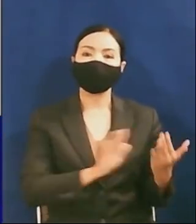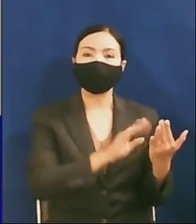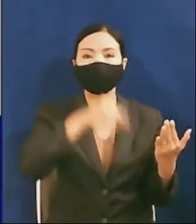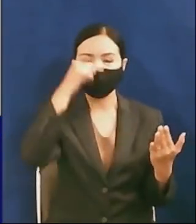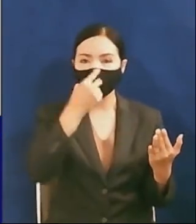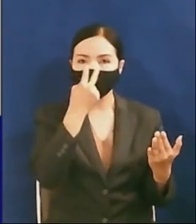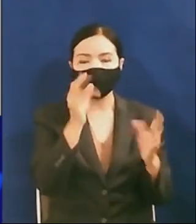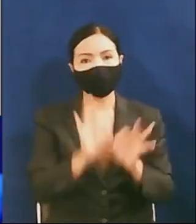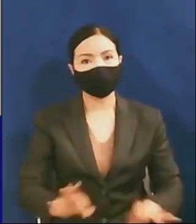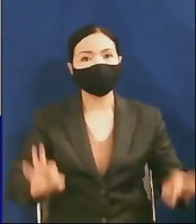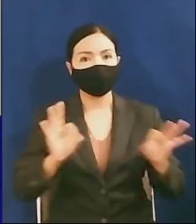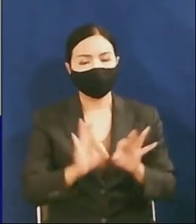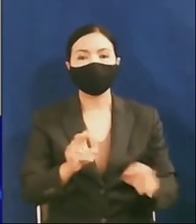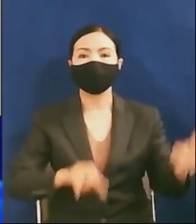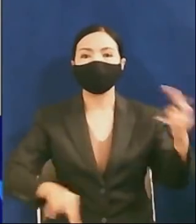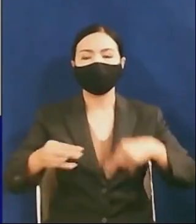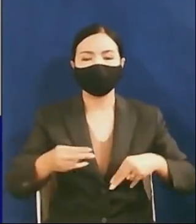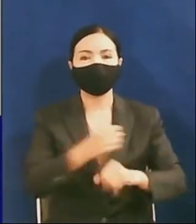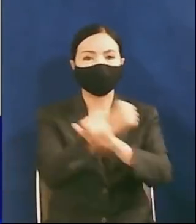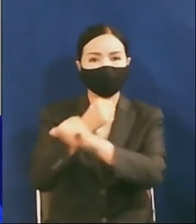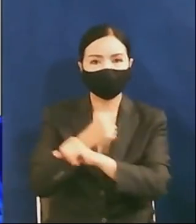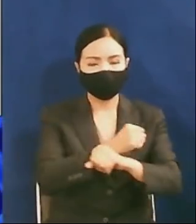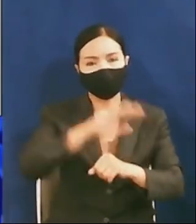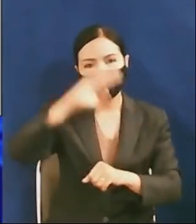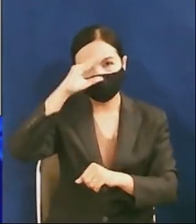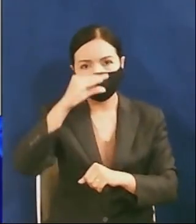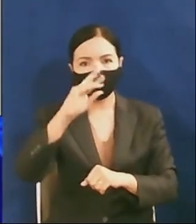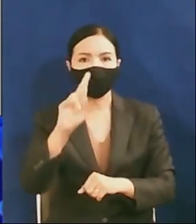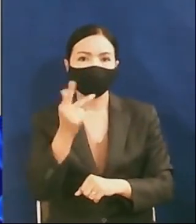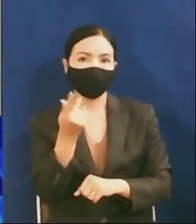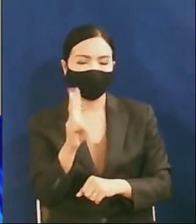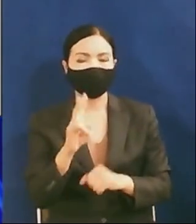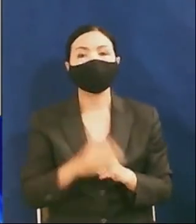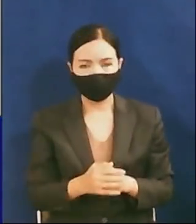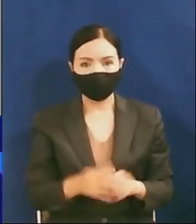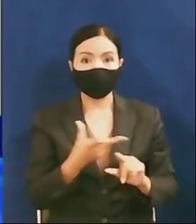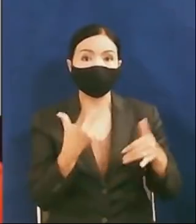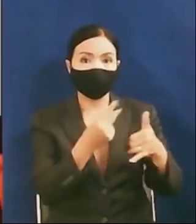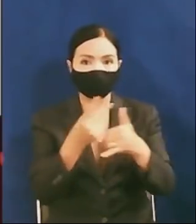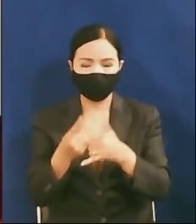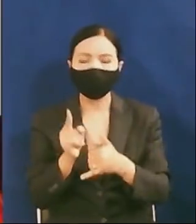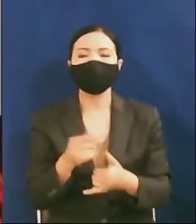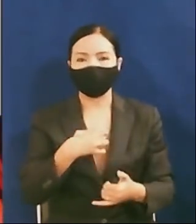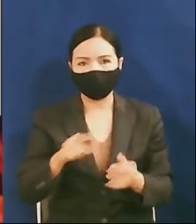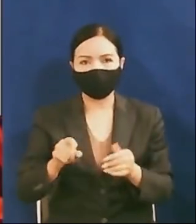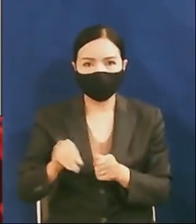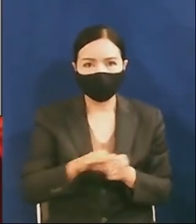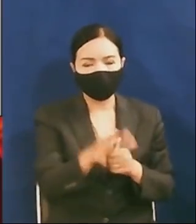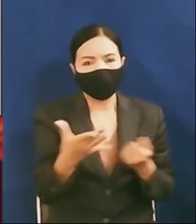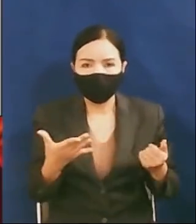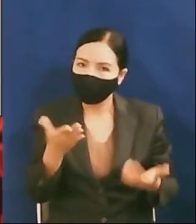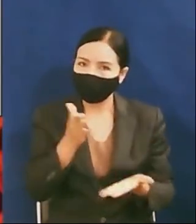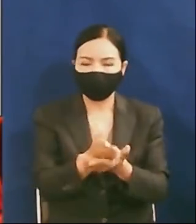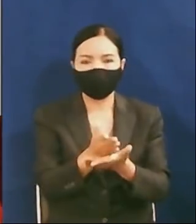ครับก็เห็นความสำคัญในเรื่องของการควบคุมโรคนะครับถ้ามีในส่วนที่วัคซีนที่จะเป็นไปเพื่อการจะหยุดการระบาดเนี่ยนะครับ